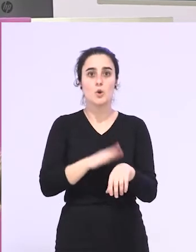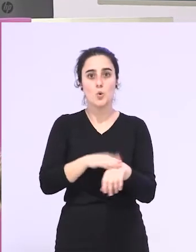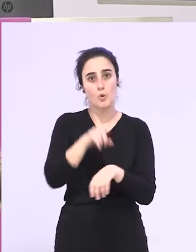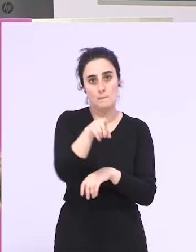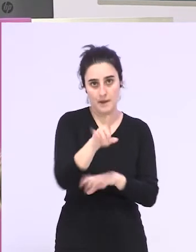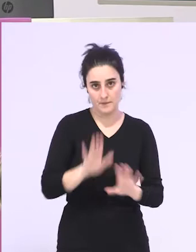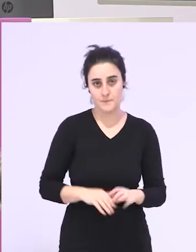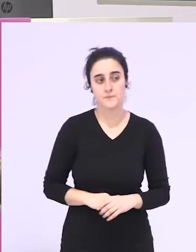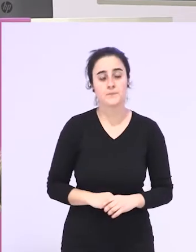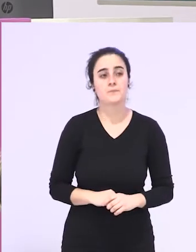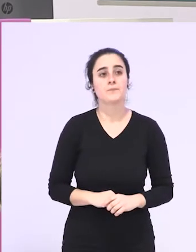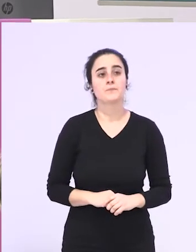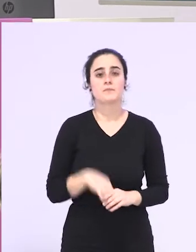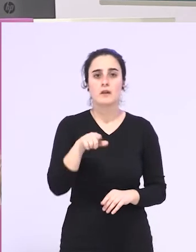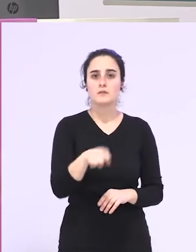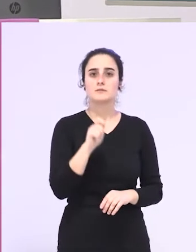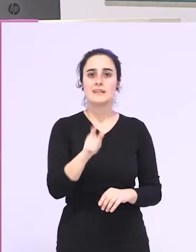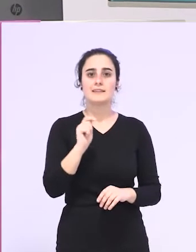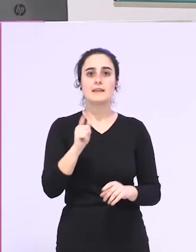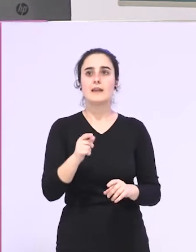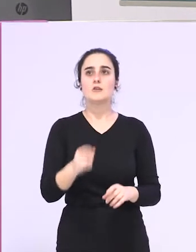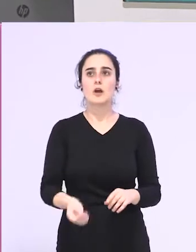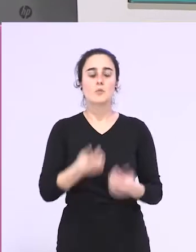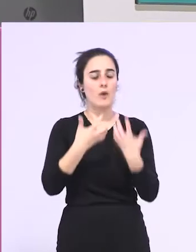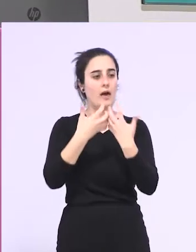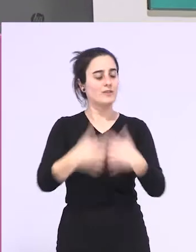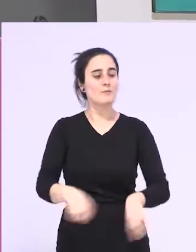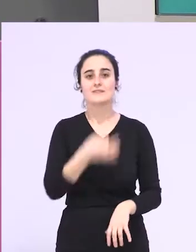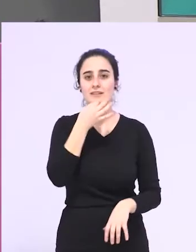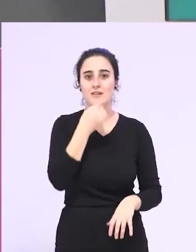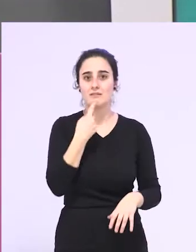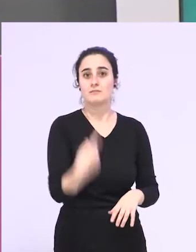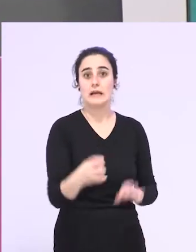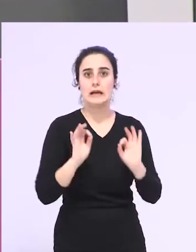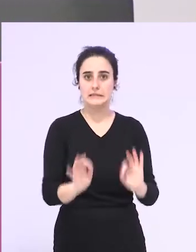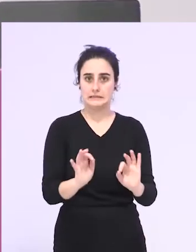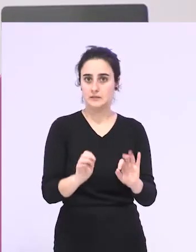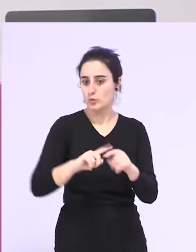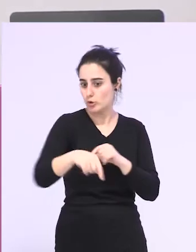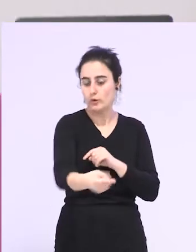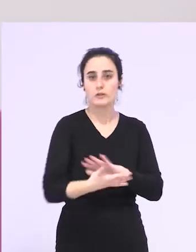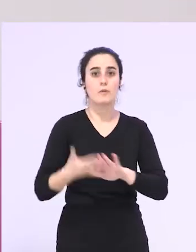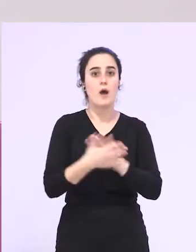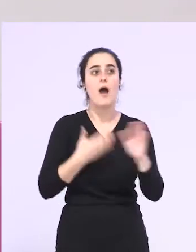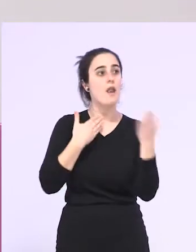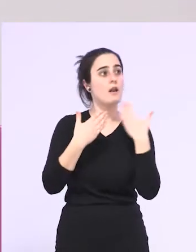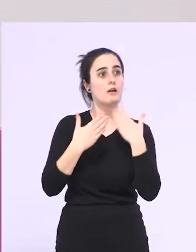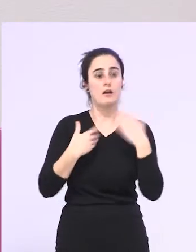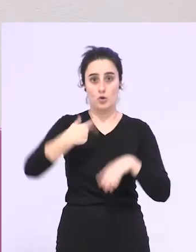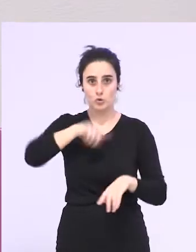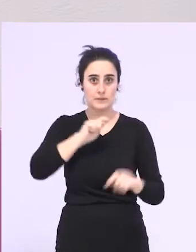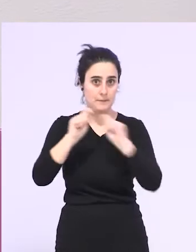Eta hau ateratzen zaigu askotan gehiegi pentsatu gabe, ez? Eta eguneroko elkarrezketetan egiten dugun bezala, ba, kazetariok ere askotan egiten